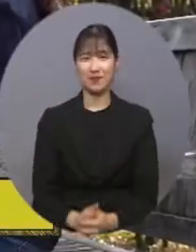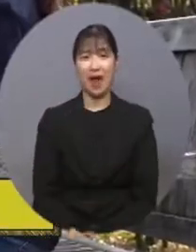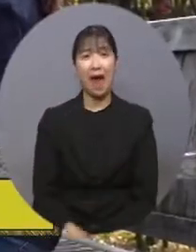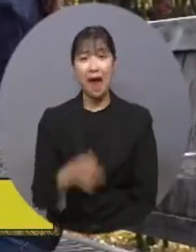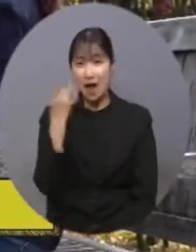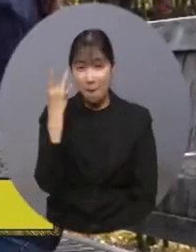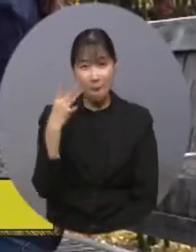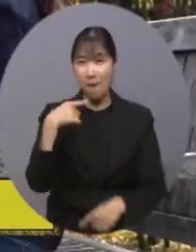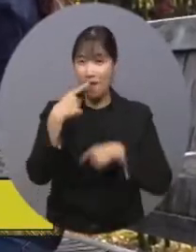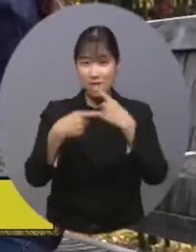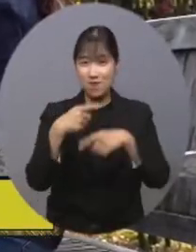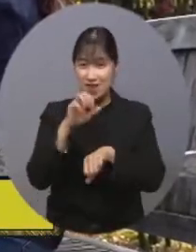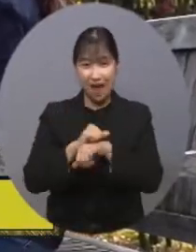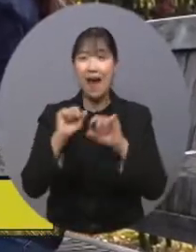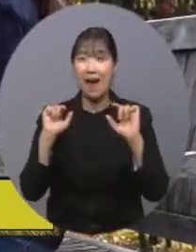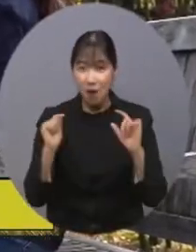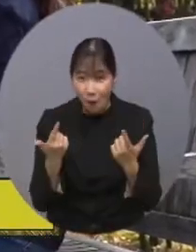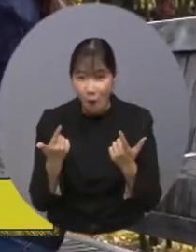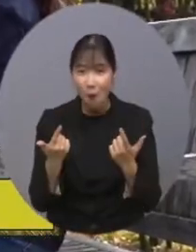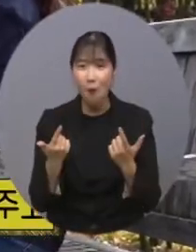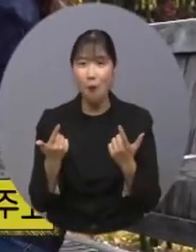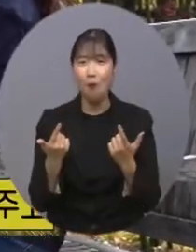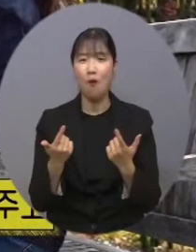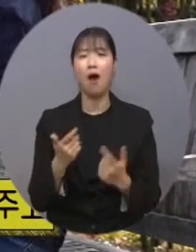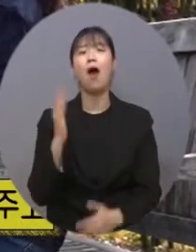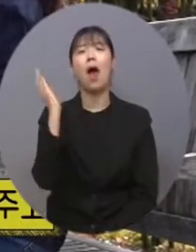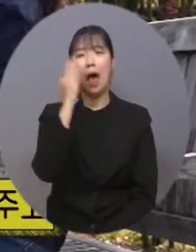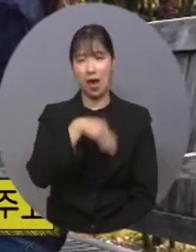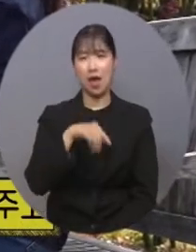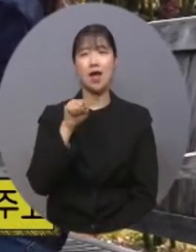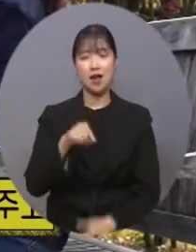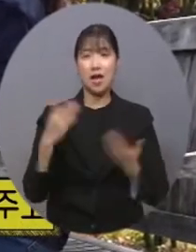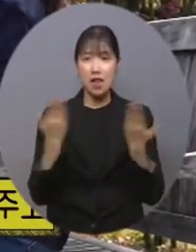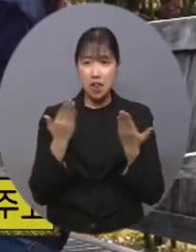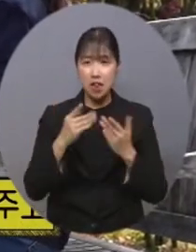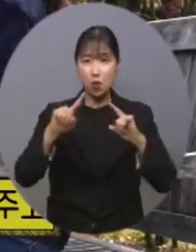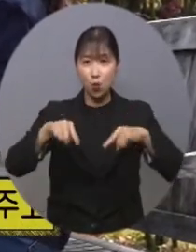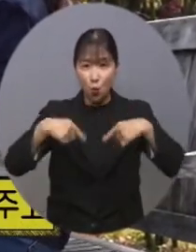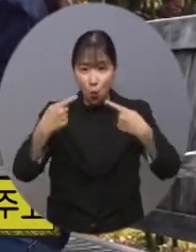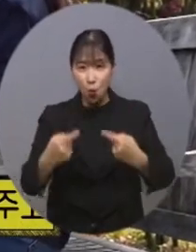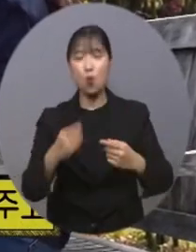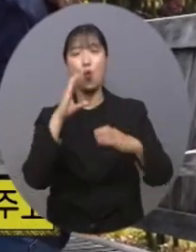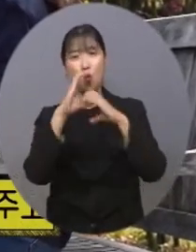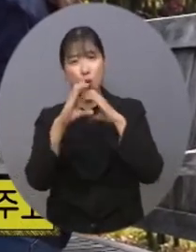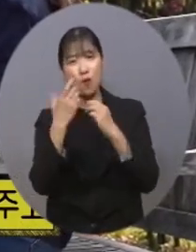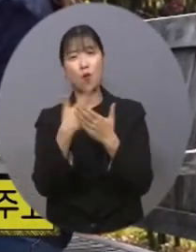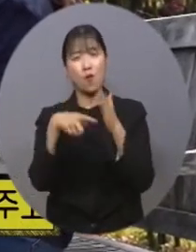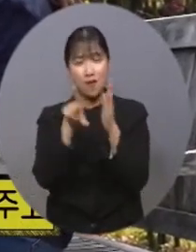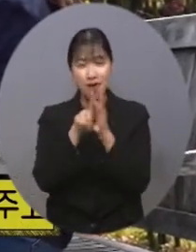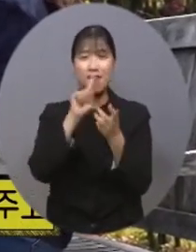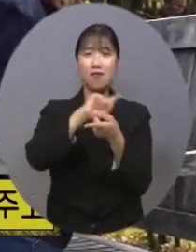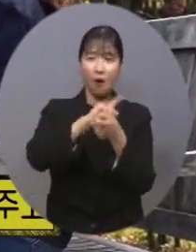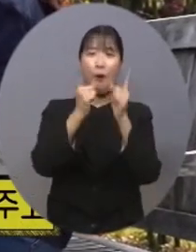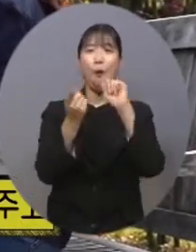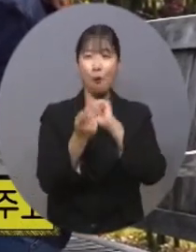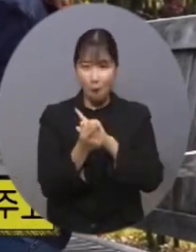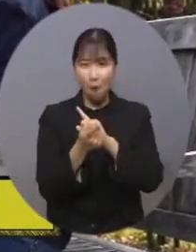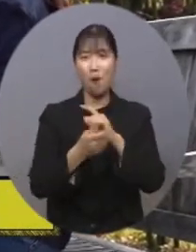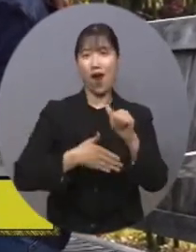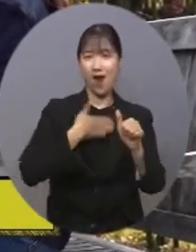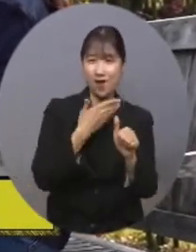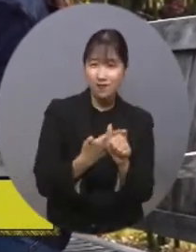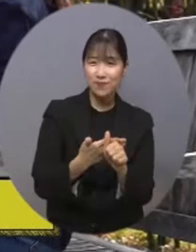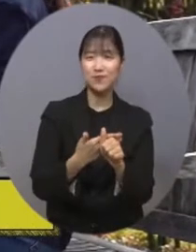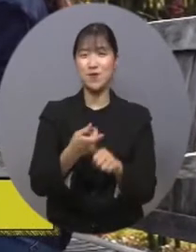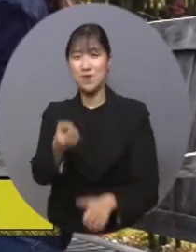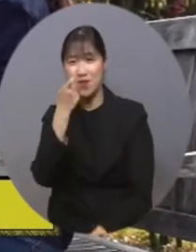그러면 원래 수화를 할 줄 아셨던 게 아니시고 네. 여기 이제 입사하셔서 이제 서로 소통하기 위해서 네. 서로 이제 알려주고